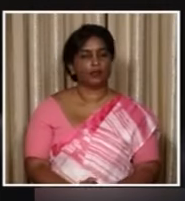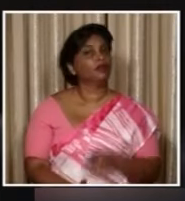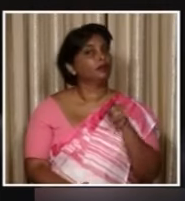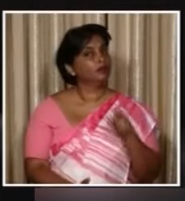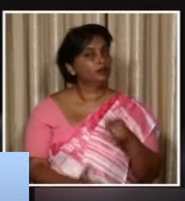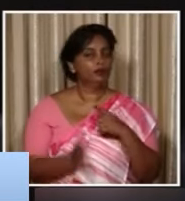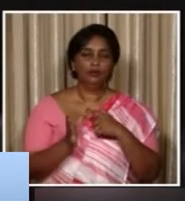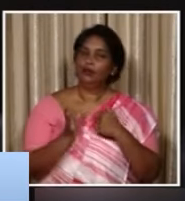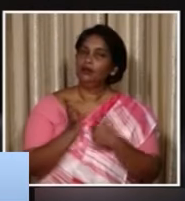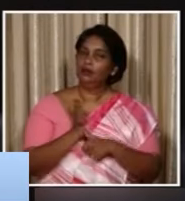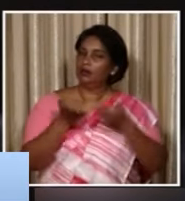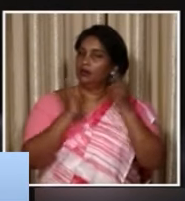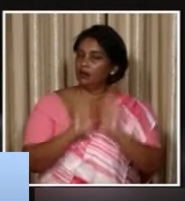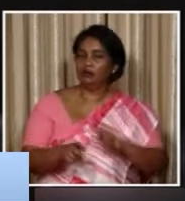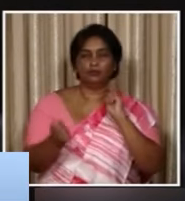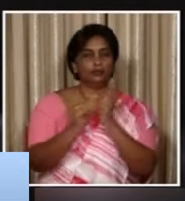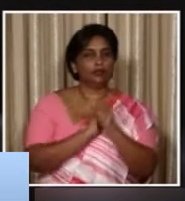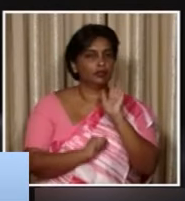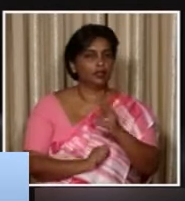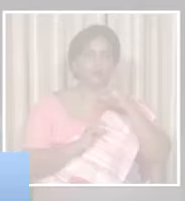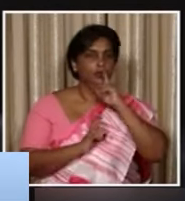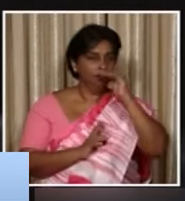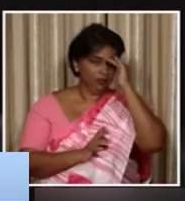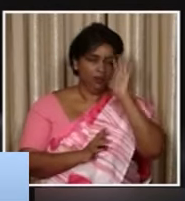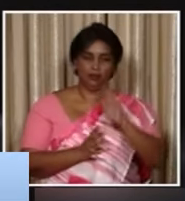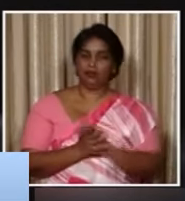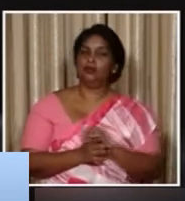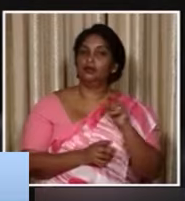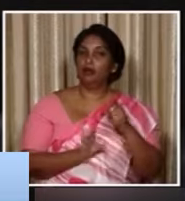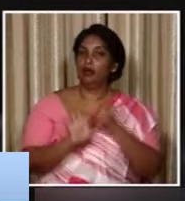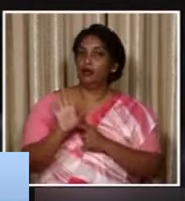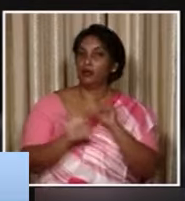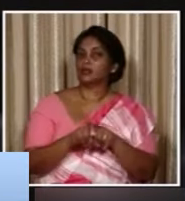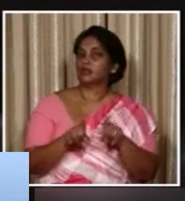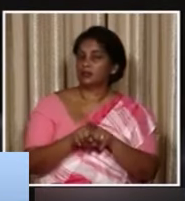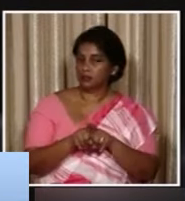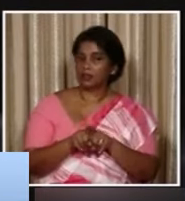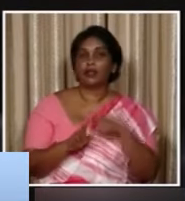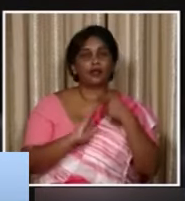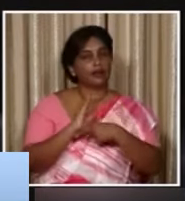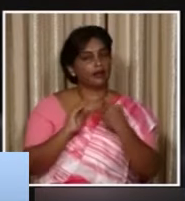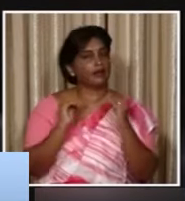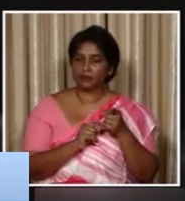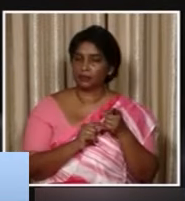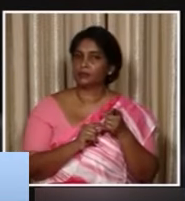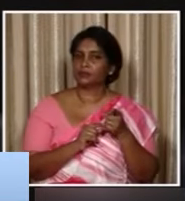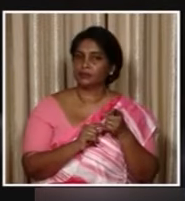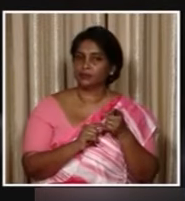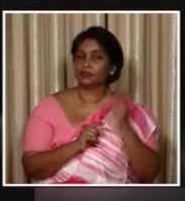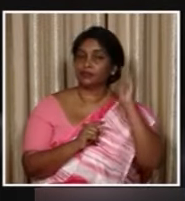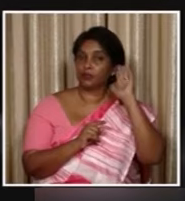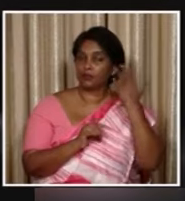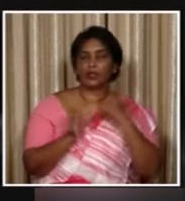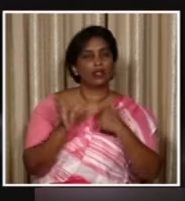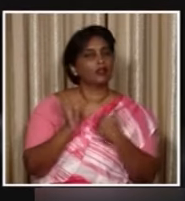මේ පනත අවසාන වරට සංශෝධනය වුණේ 2006 වසරේ. ඒ කියන්නේ දැන් අවුරුදු 18කට ඉස්සෙල්ලා. රටට ගැළපෙන ක්‍රමයට විශේෂ